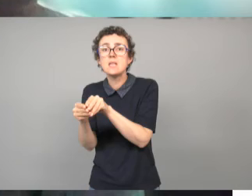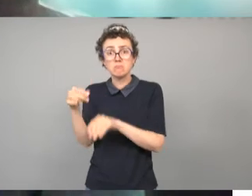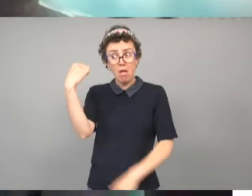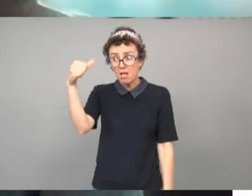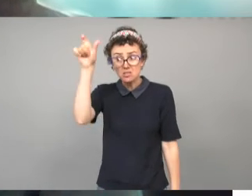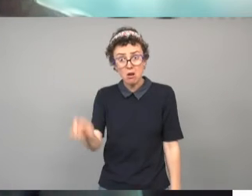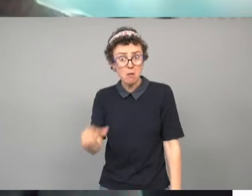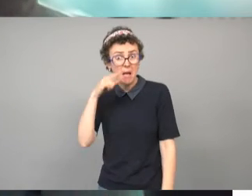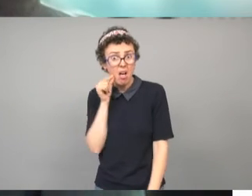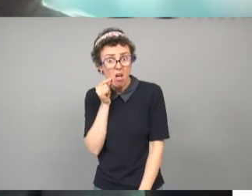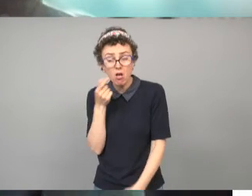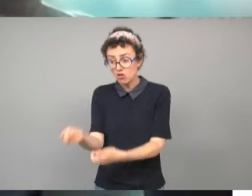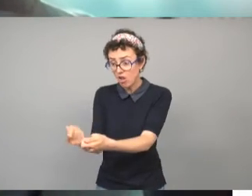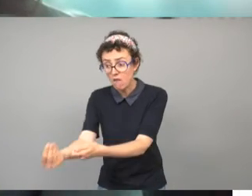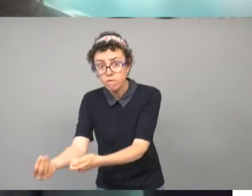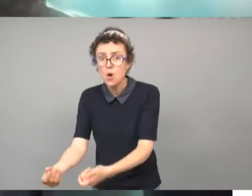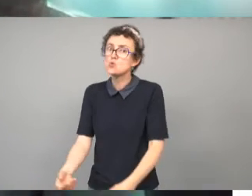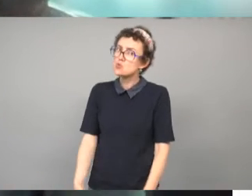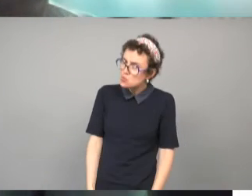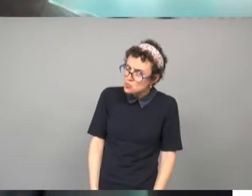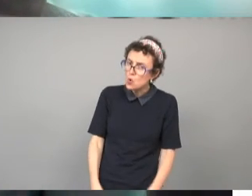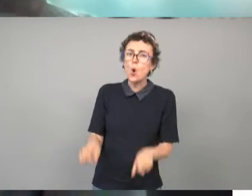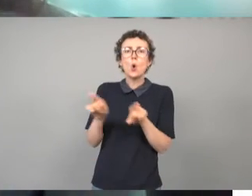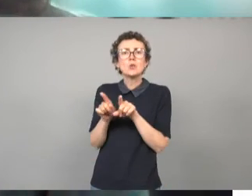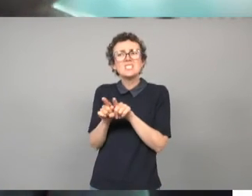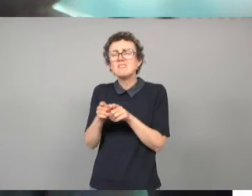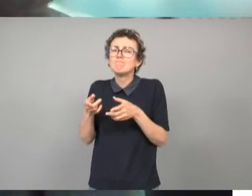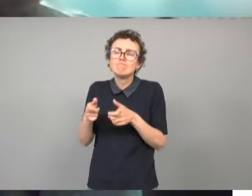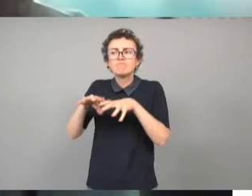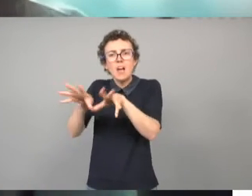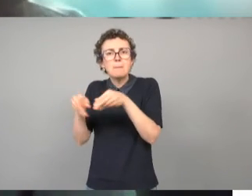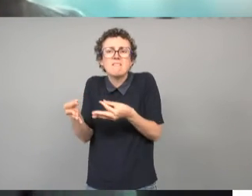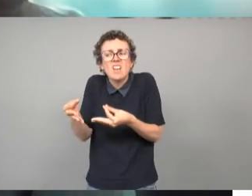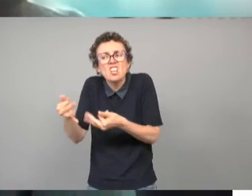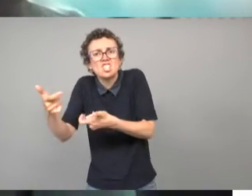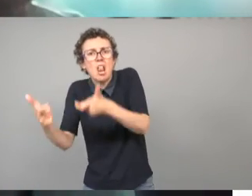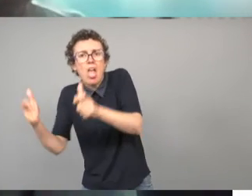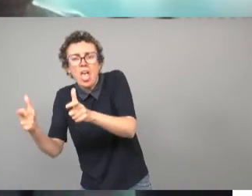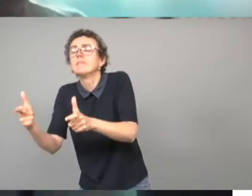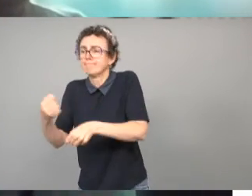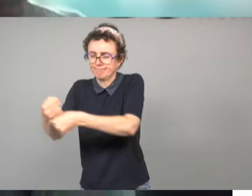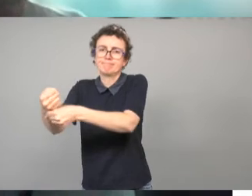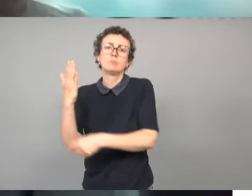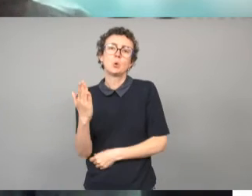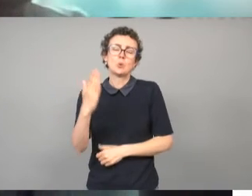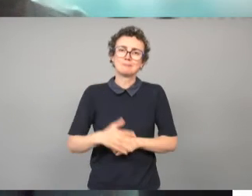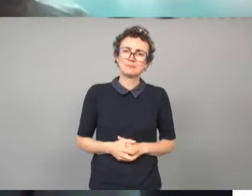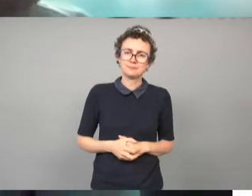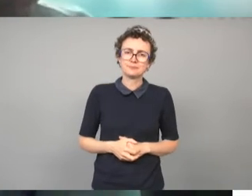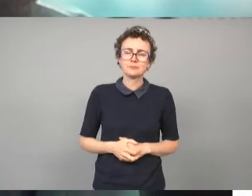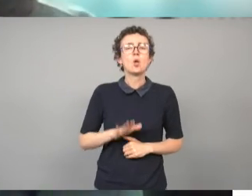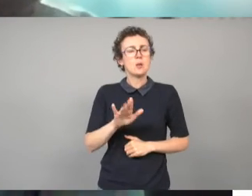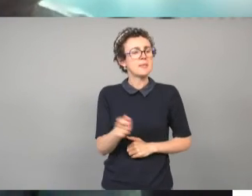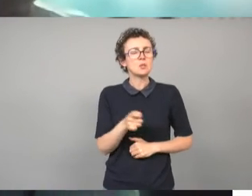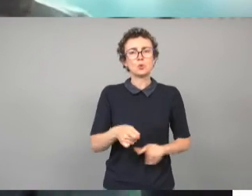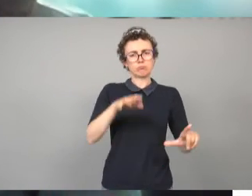avançons dans la bonne direction, continuons à avancer dans cette voie. Il restera toutefois à mettre à jour les seuils de quotient familial